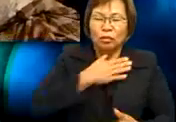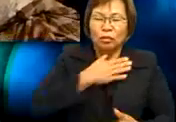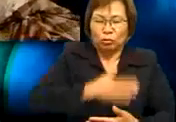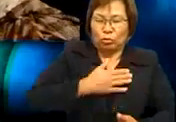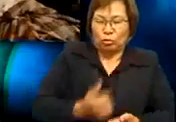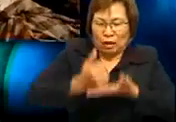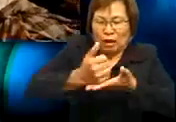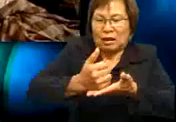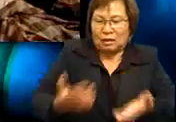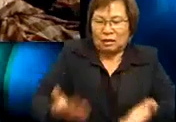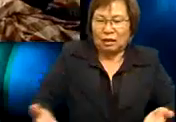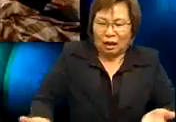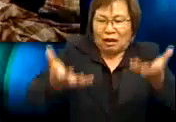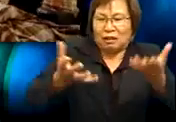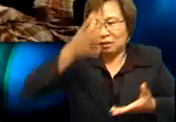Jomlah.